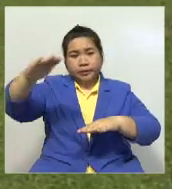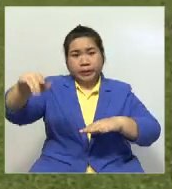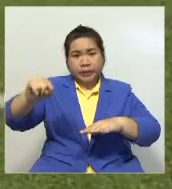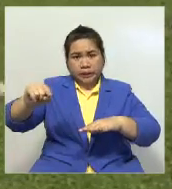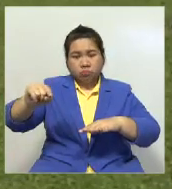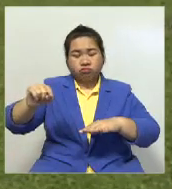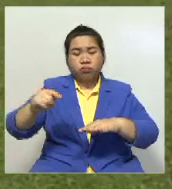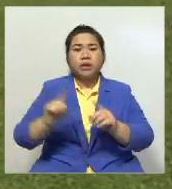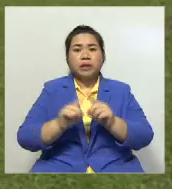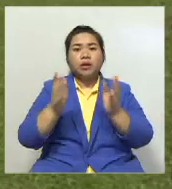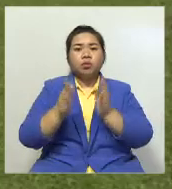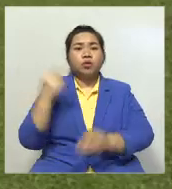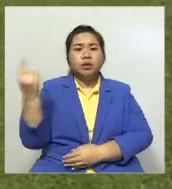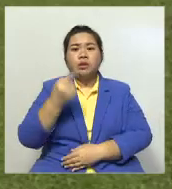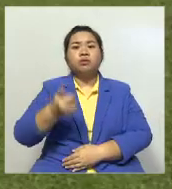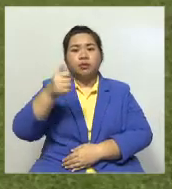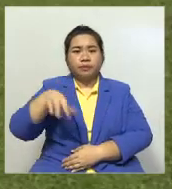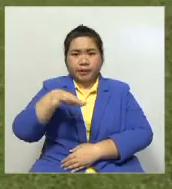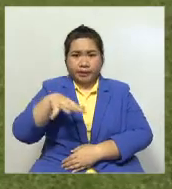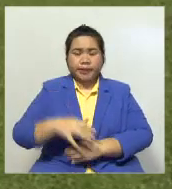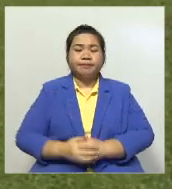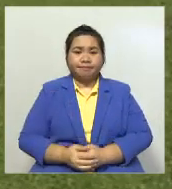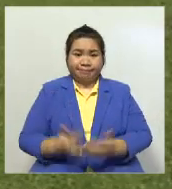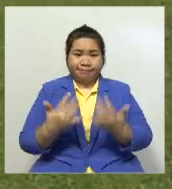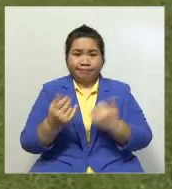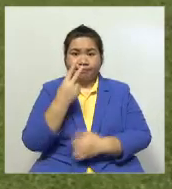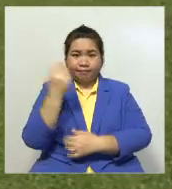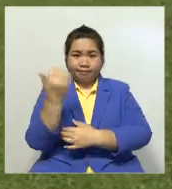เดินทางเข้ามาท่องเที่ยวได้ตามปกติค่ะช่วงนี้ค่ะกลับไปยังสถานีค่ะ